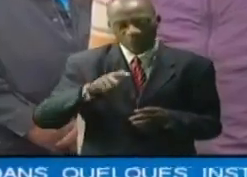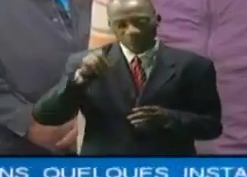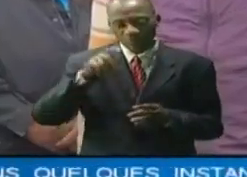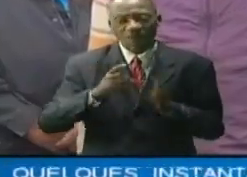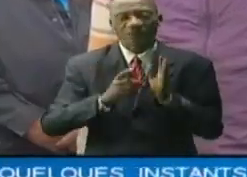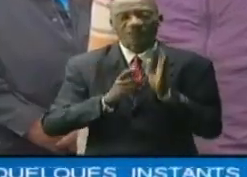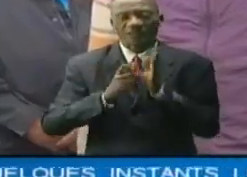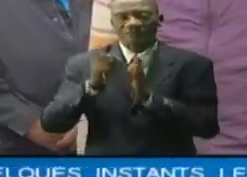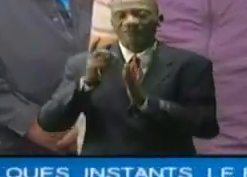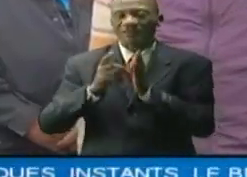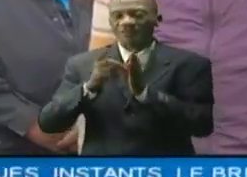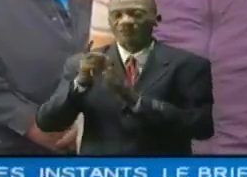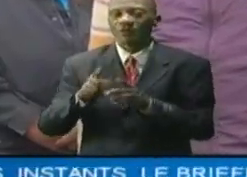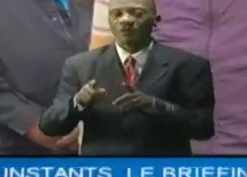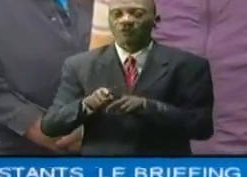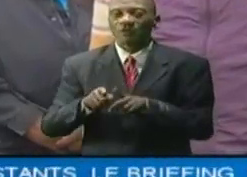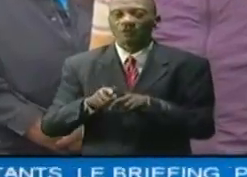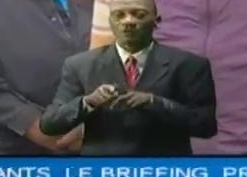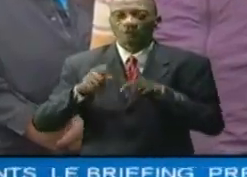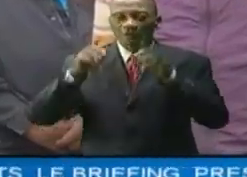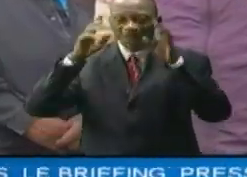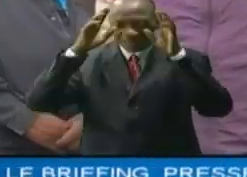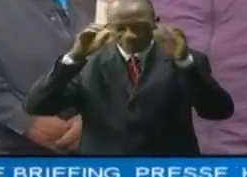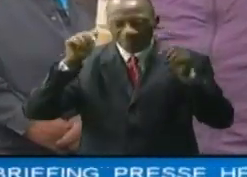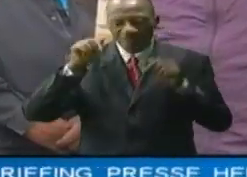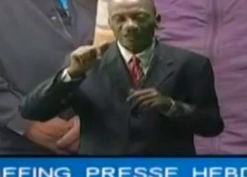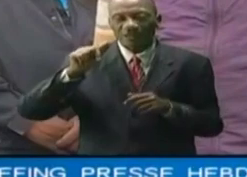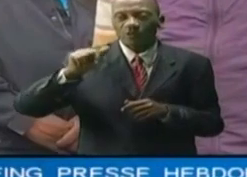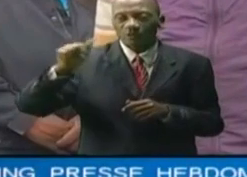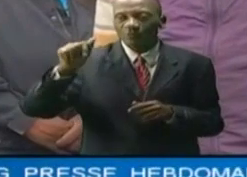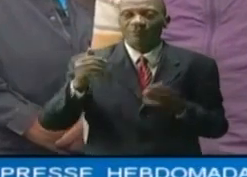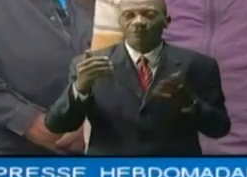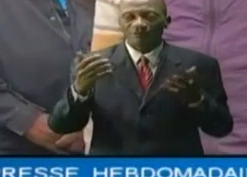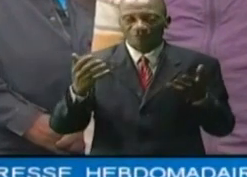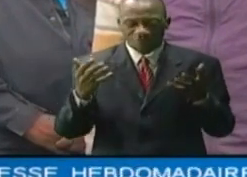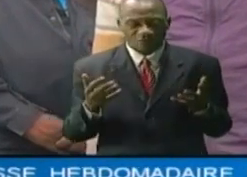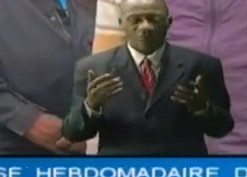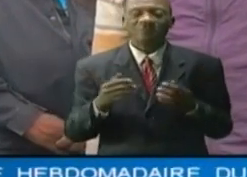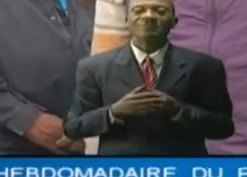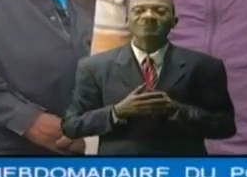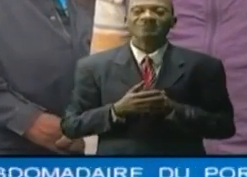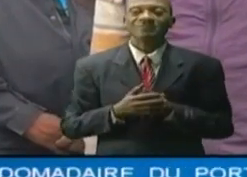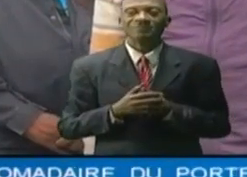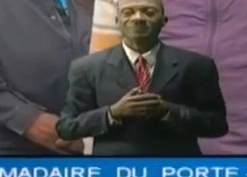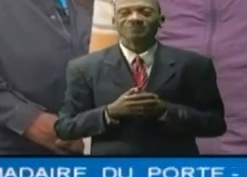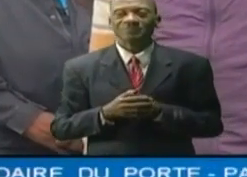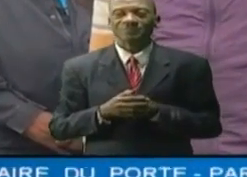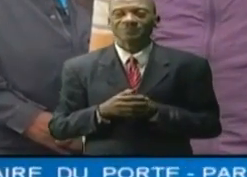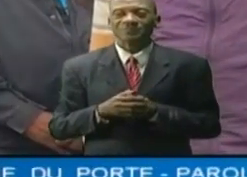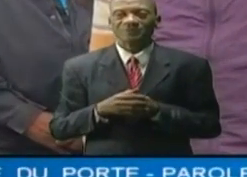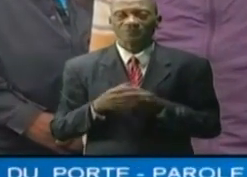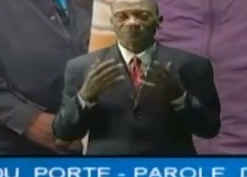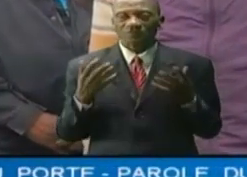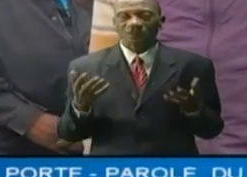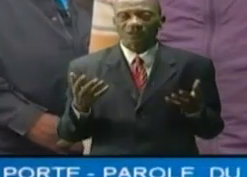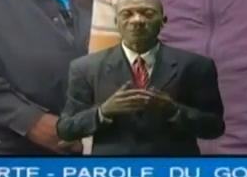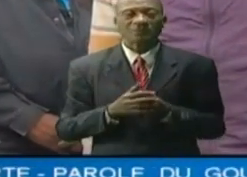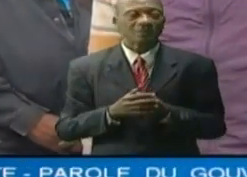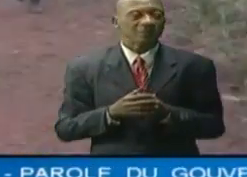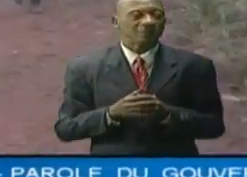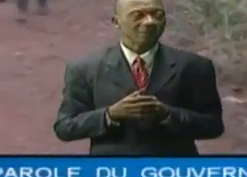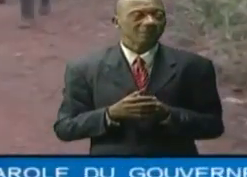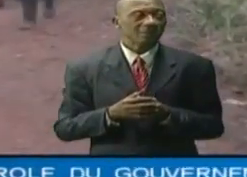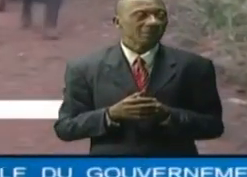mettre de l'ordre sur ce qu'il y aura quelques barrières, points de contrôle. qui seront retenus et comme ça se fait